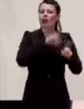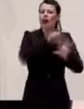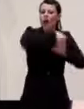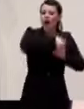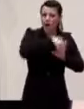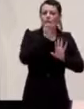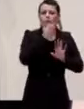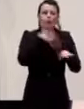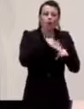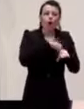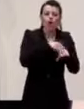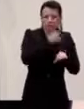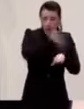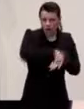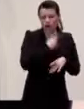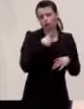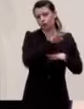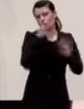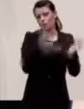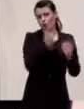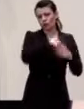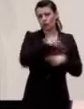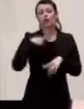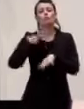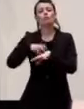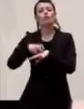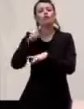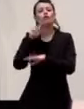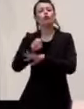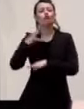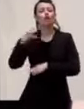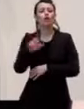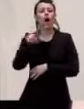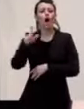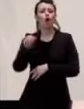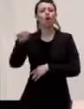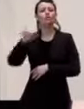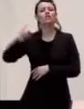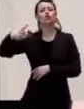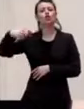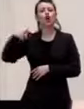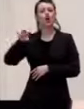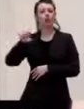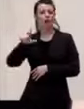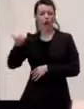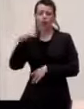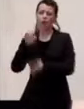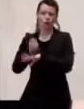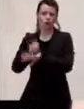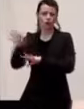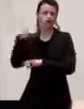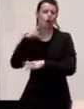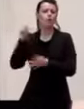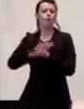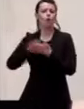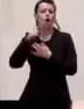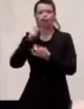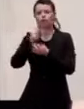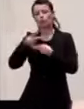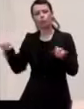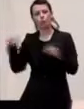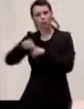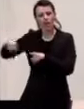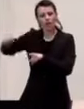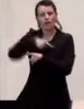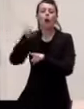Management, e il professor Carlo Signorelli, professore ordinario di igiene e sanità pubblica dell'Unità di San Raffaele e direttore